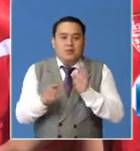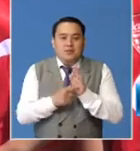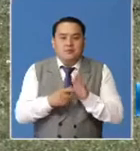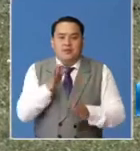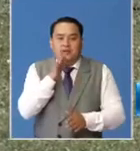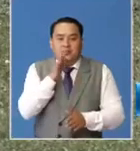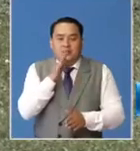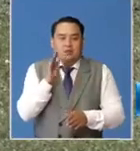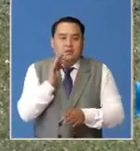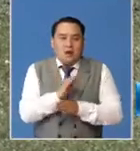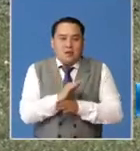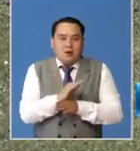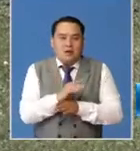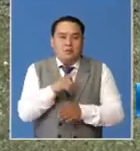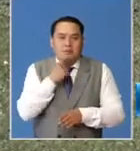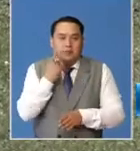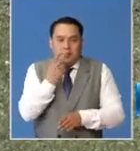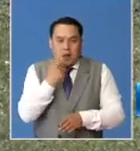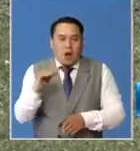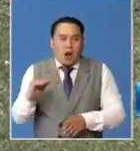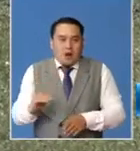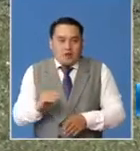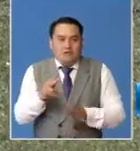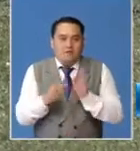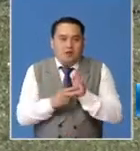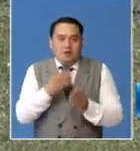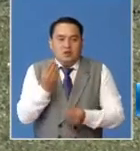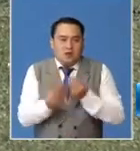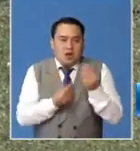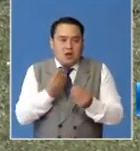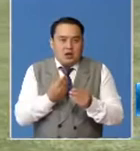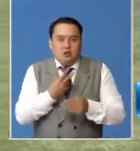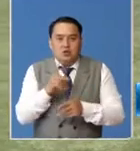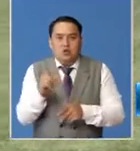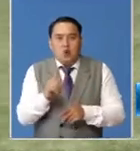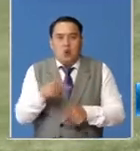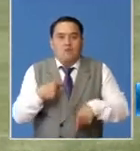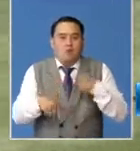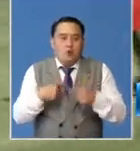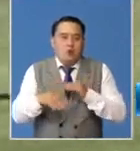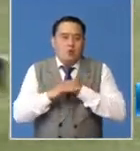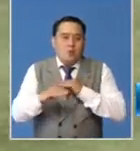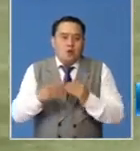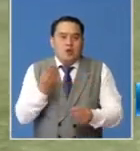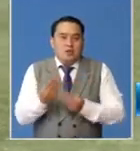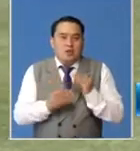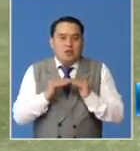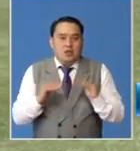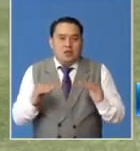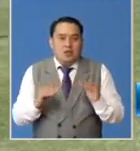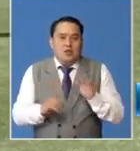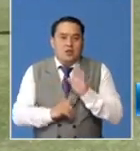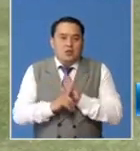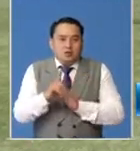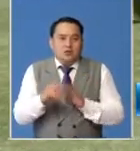возрастам, добавилось. Младшая возрастная категория – 8-летние игроки. Несмотря на то, что на футбольном поле играют дети, матч